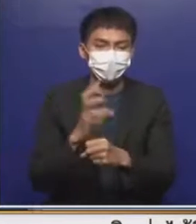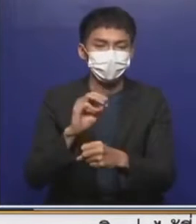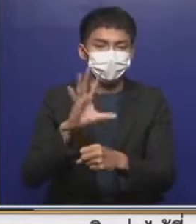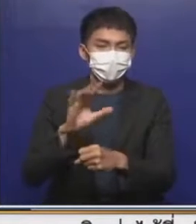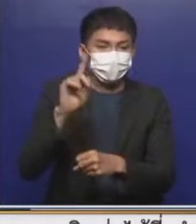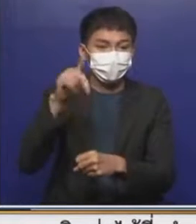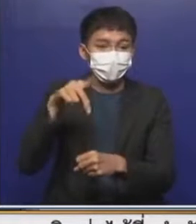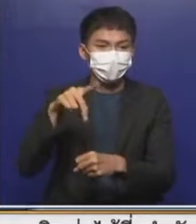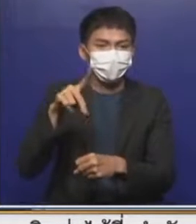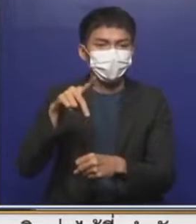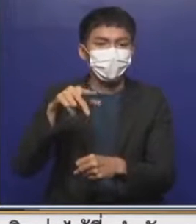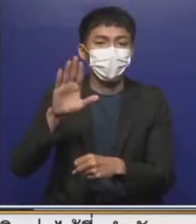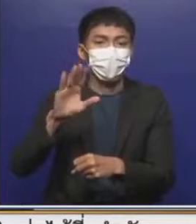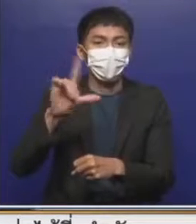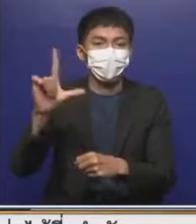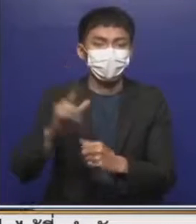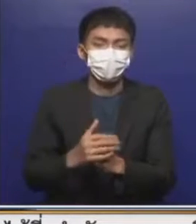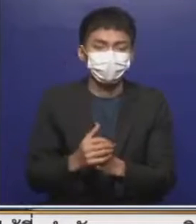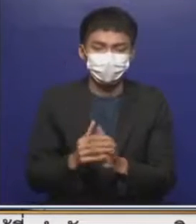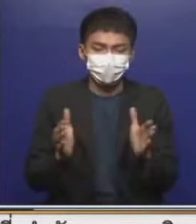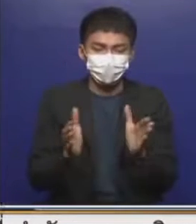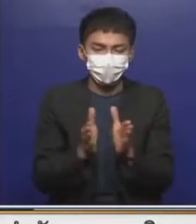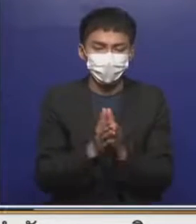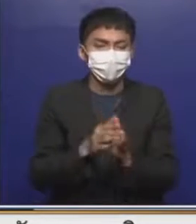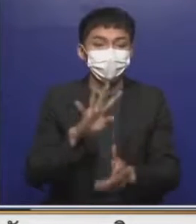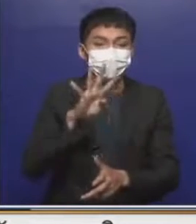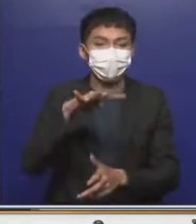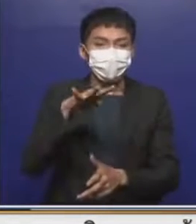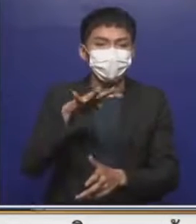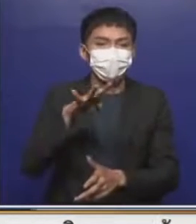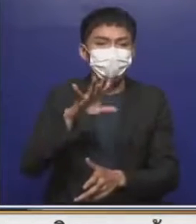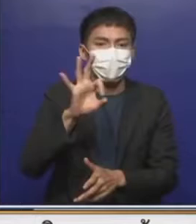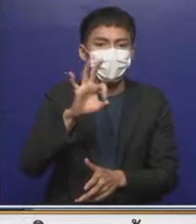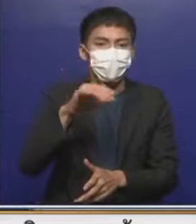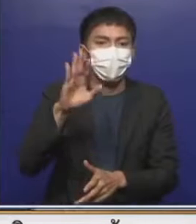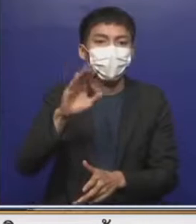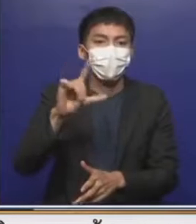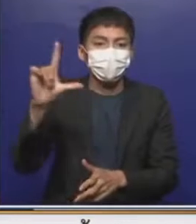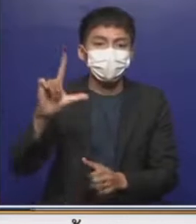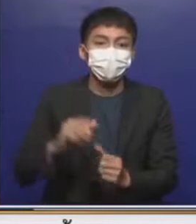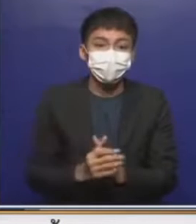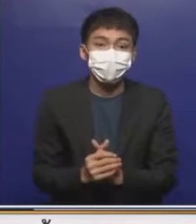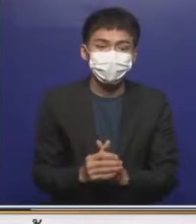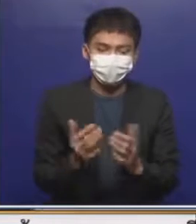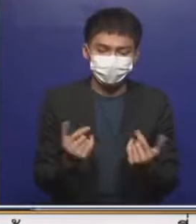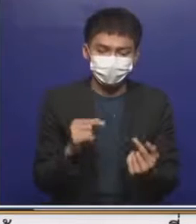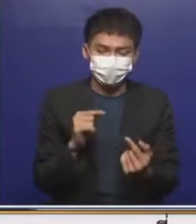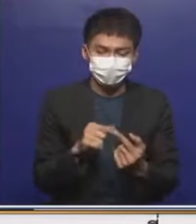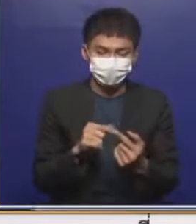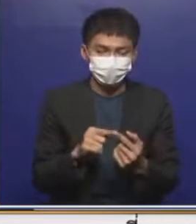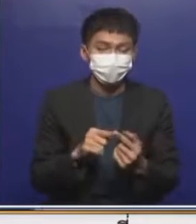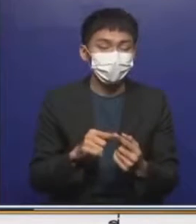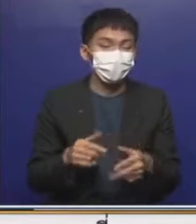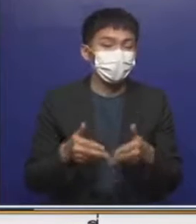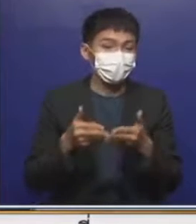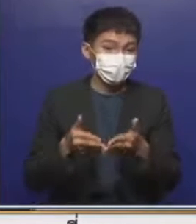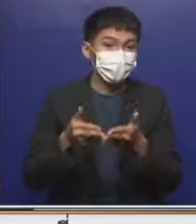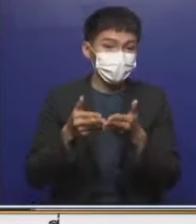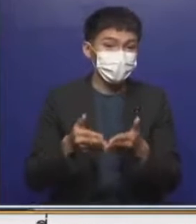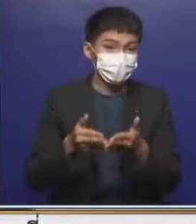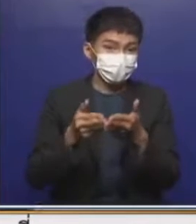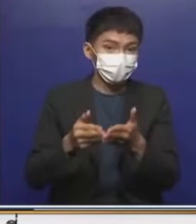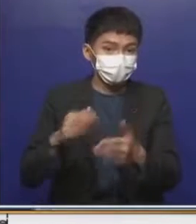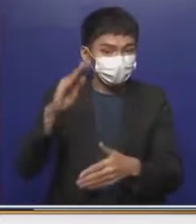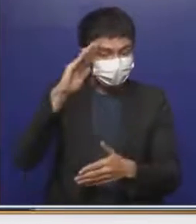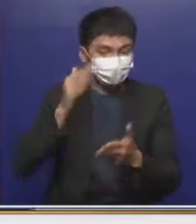805 ล้านเป็น 4,937 ล้านกรณทบเรือครับภาพรวมใป 65